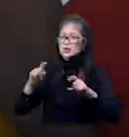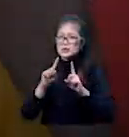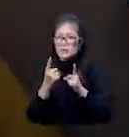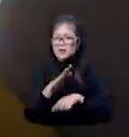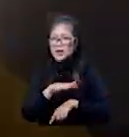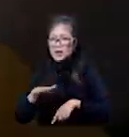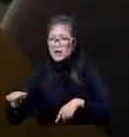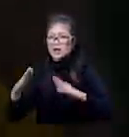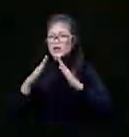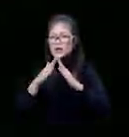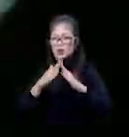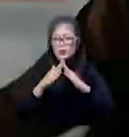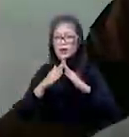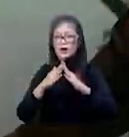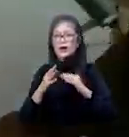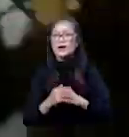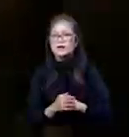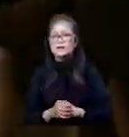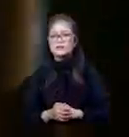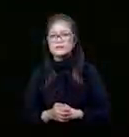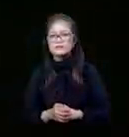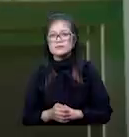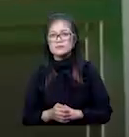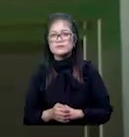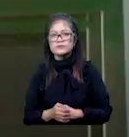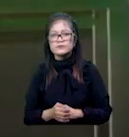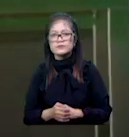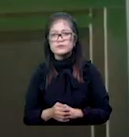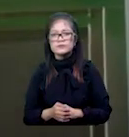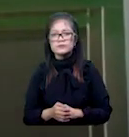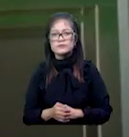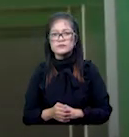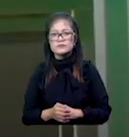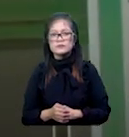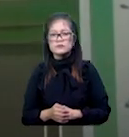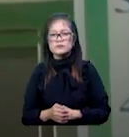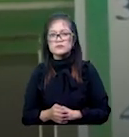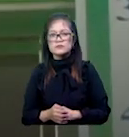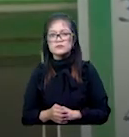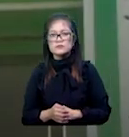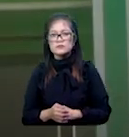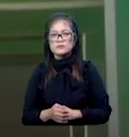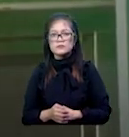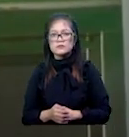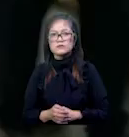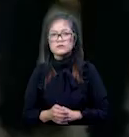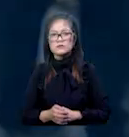Kecamatan Alam Barajo, Kota Jambi. Dari Kota Jambi, Provinsi Jambi, Adrian Susandra melaporkan.